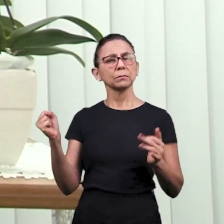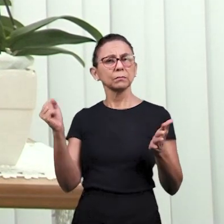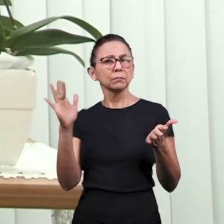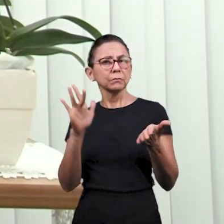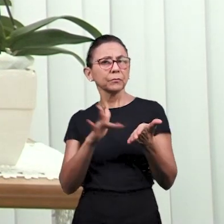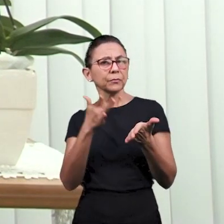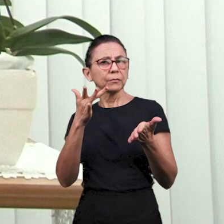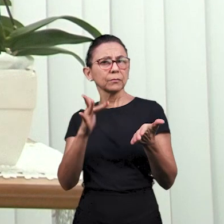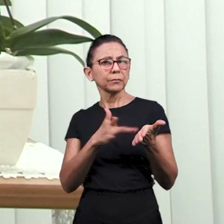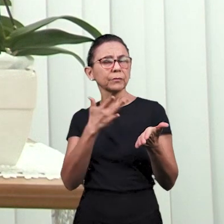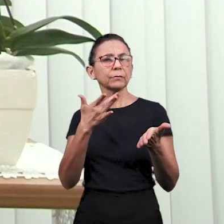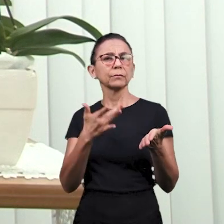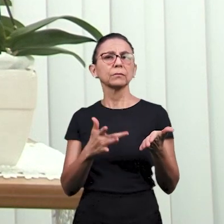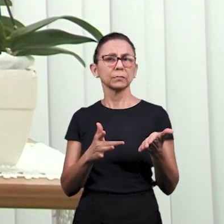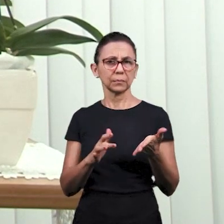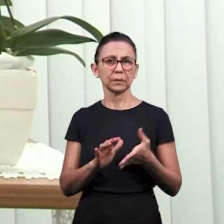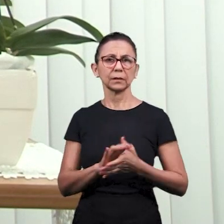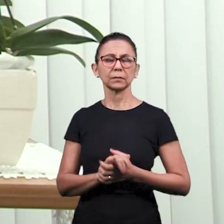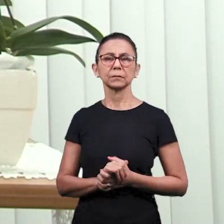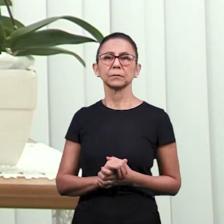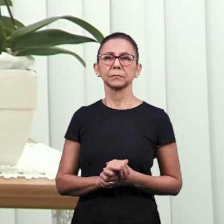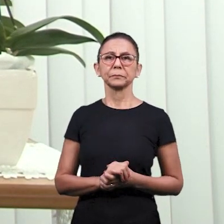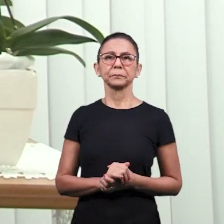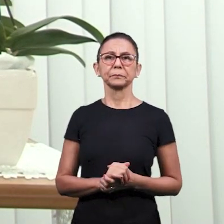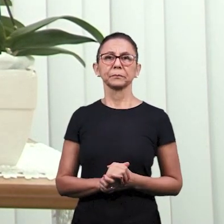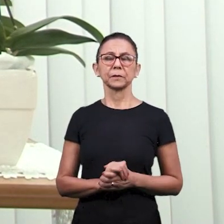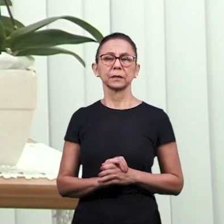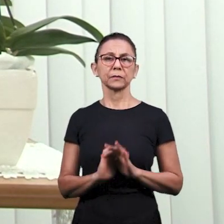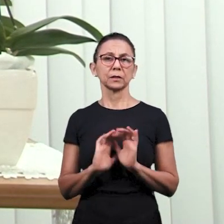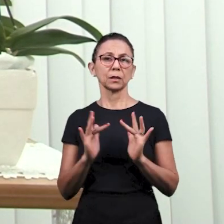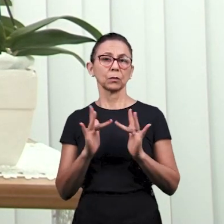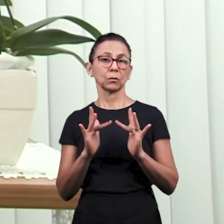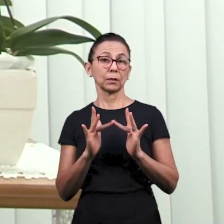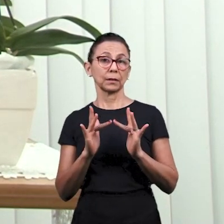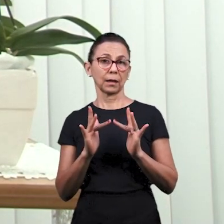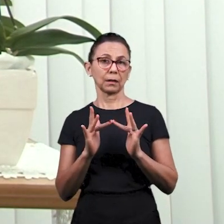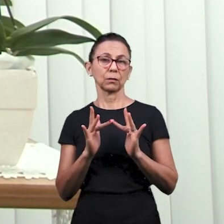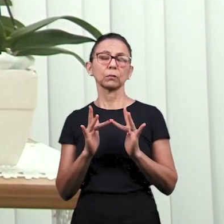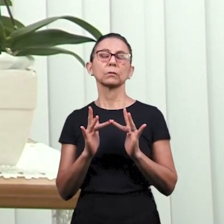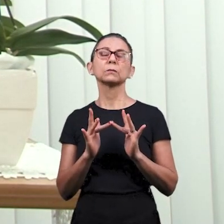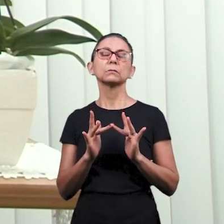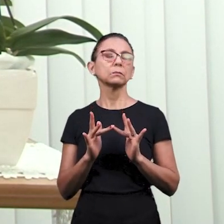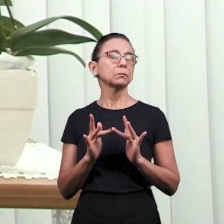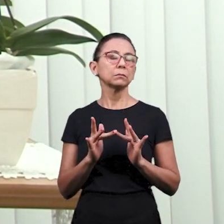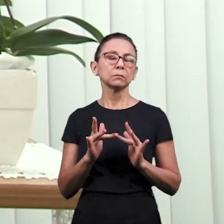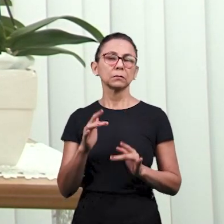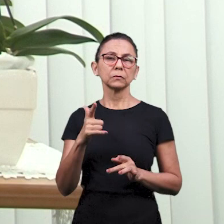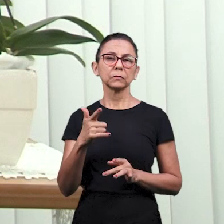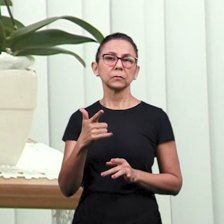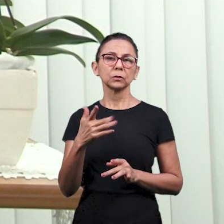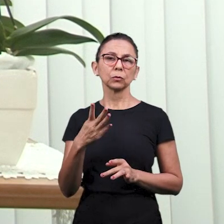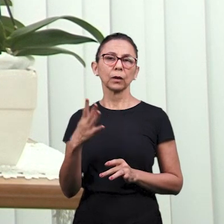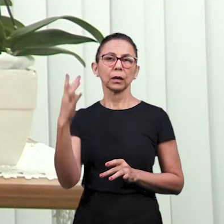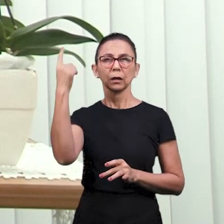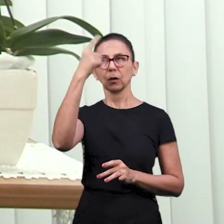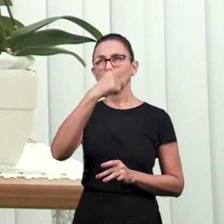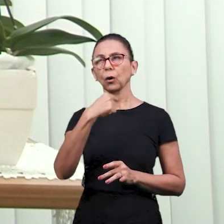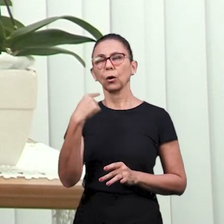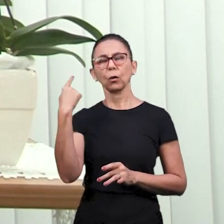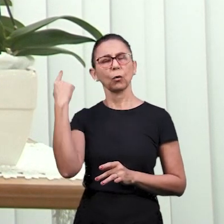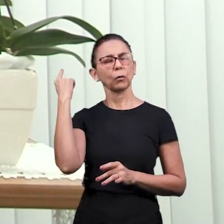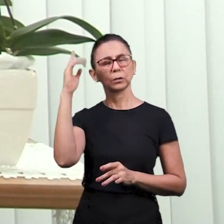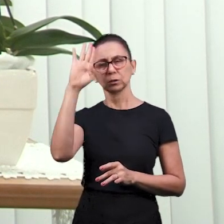суток, 24 часа, 7 дней в неделю, пастора. Они ответят на ваш